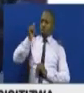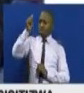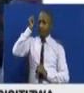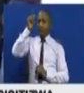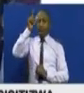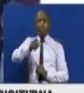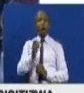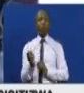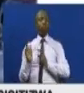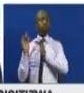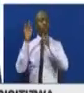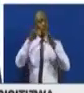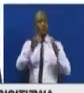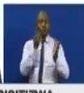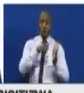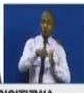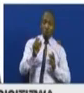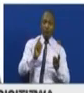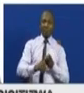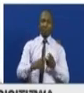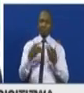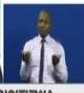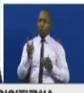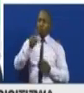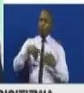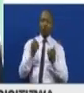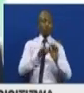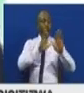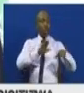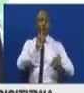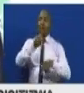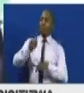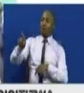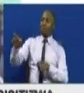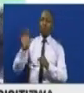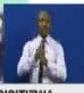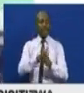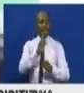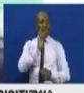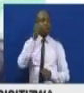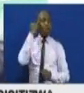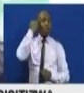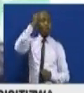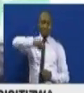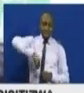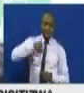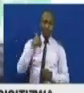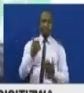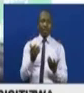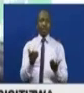walikuwa wanakuja wananunua. Watengenezaji tumekuwa wengi. Na kila mtu anabuni style anayoweza yeye